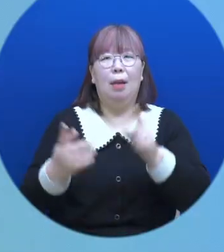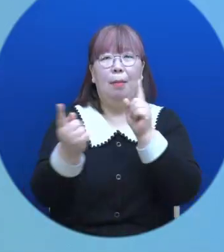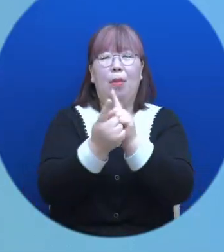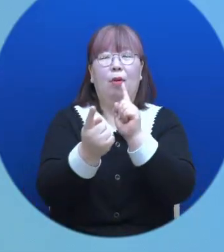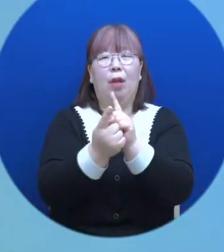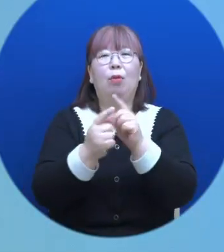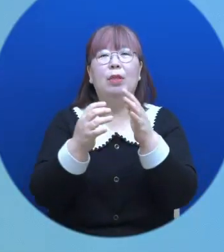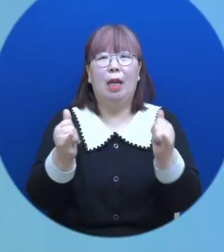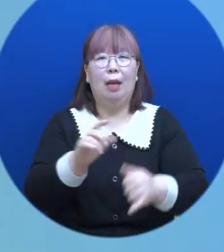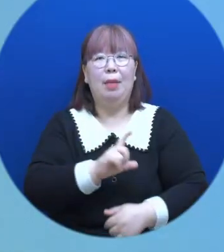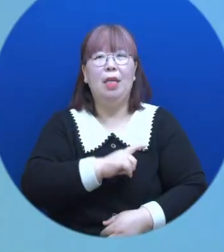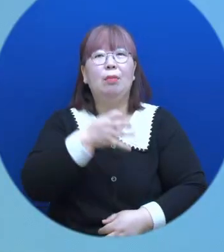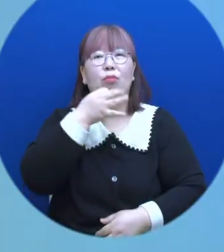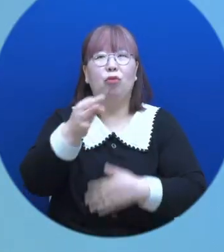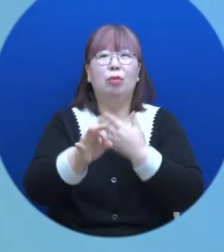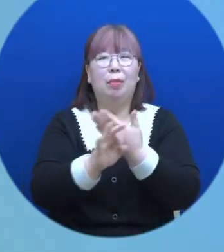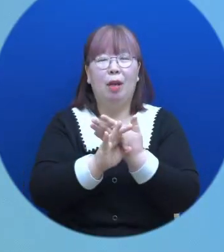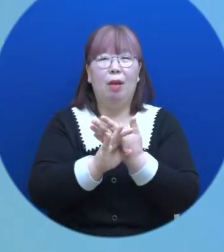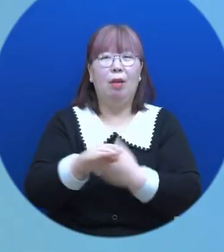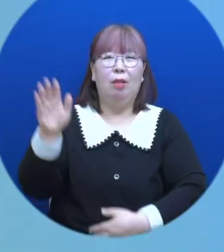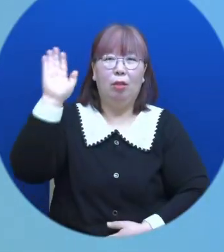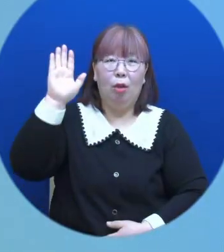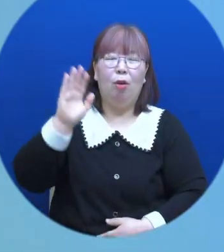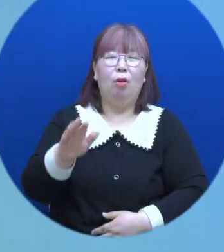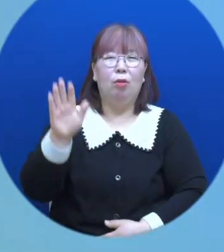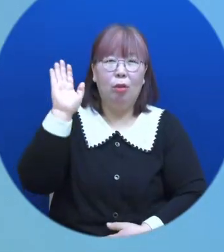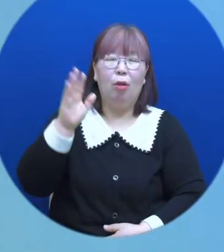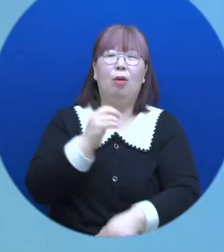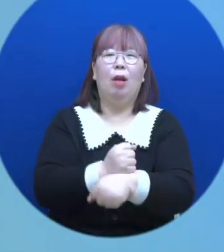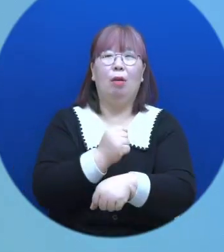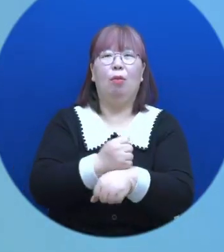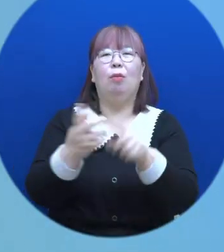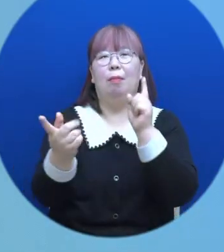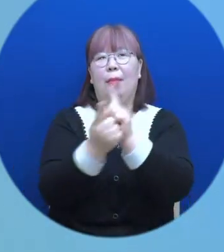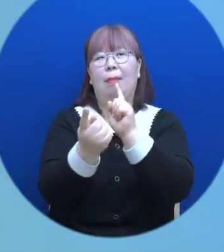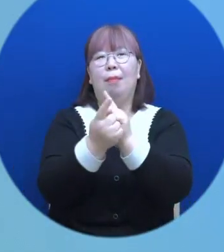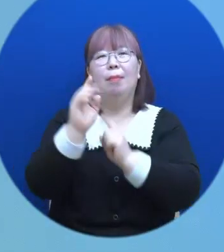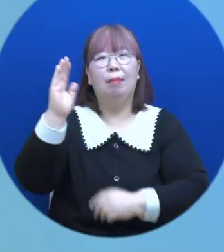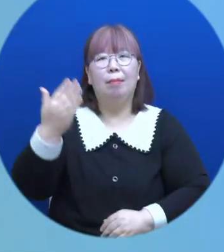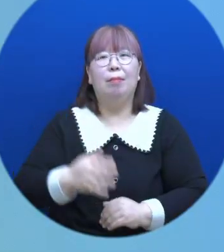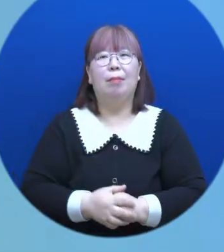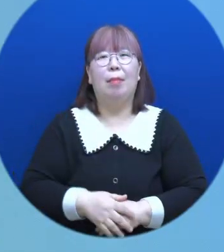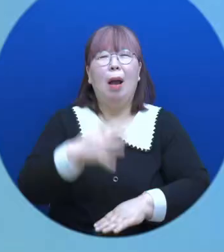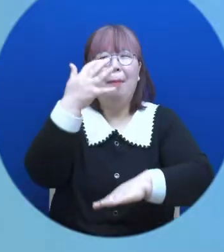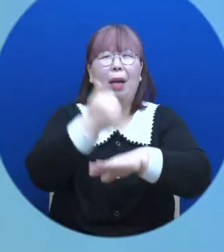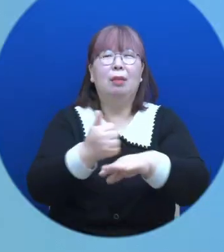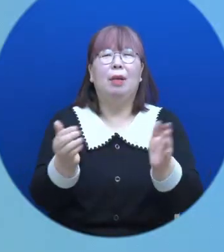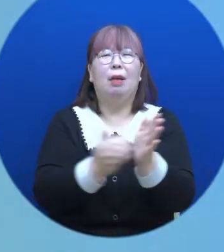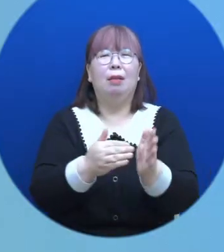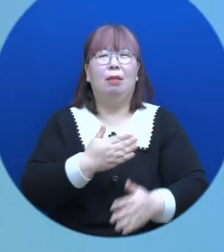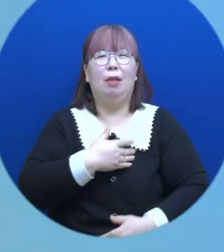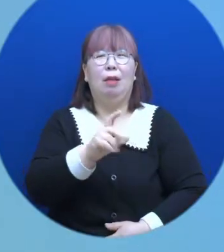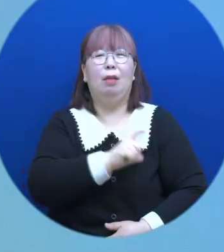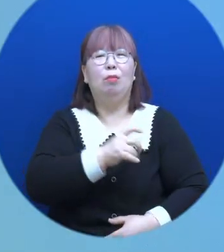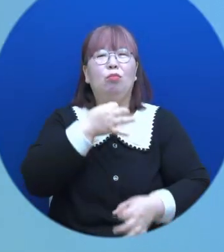이름을 부르거든요. 그러면 한 사람 한 사람 나가요. 마지막까지 제 이름을 안 부르는 거예요.